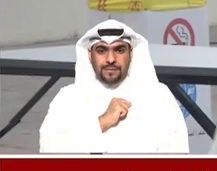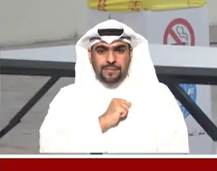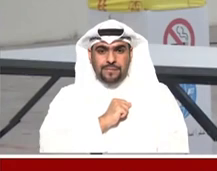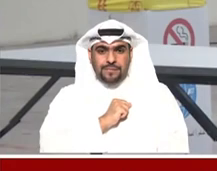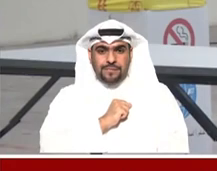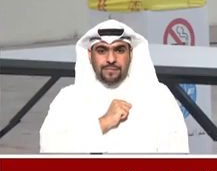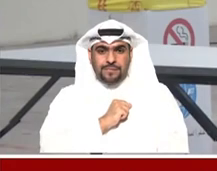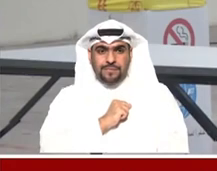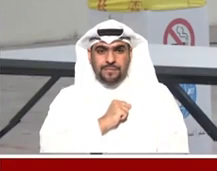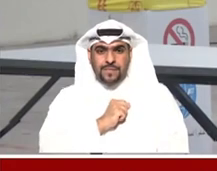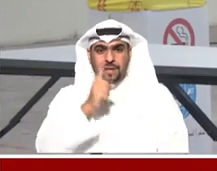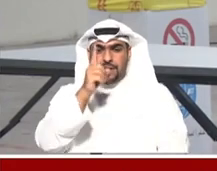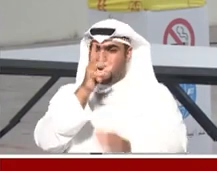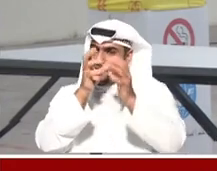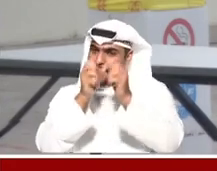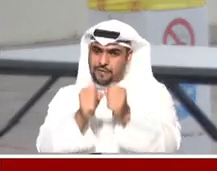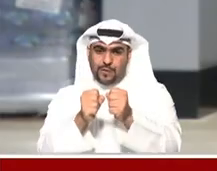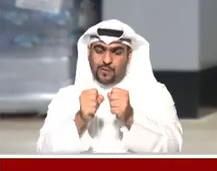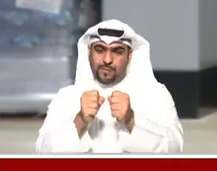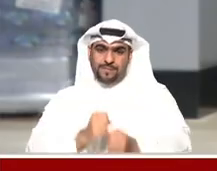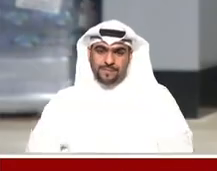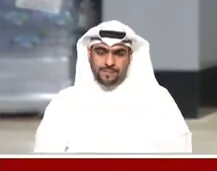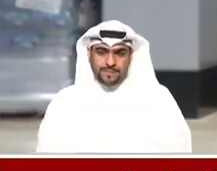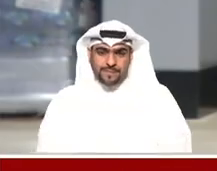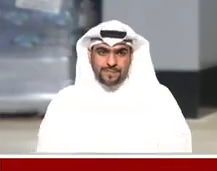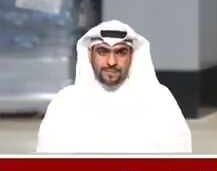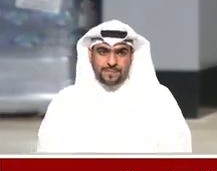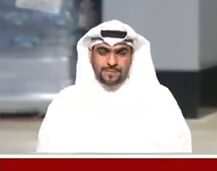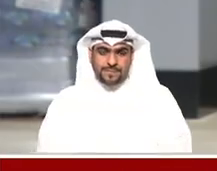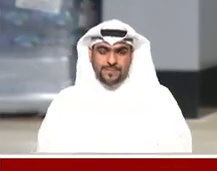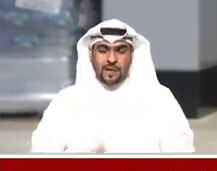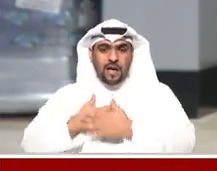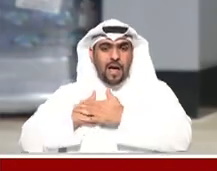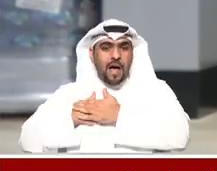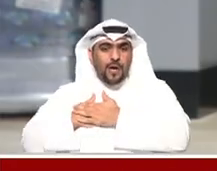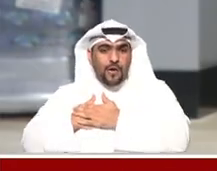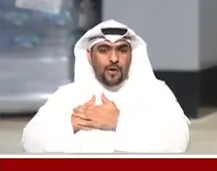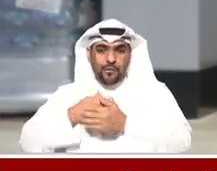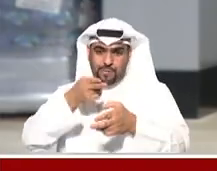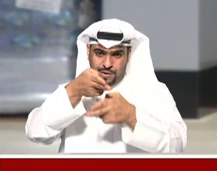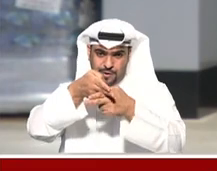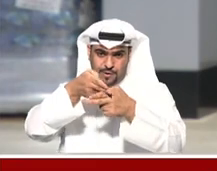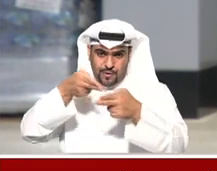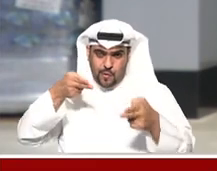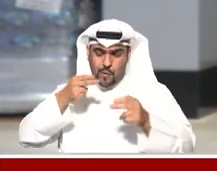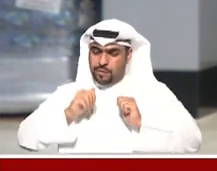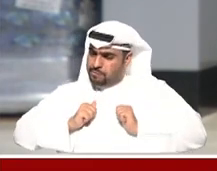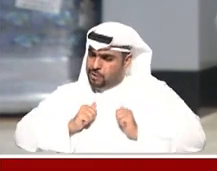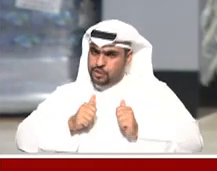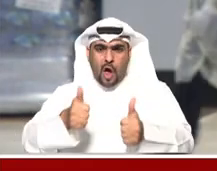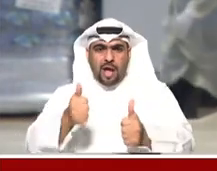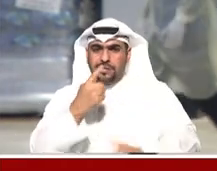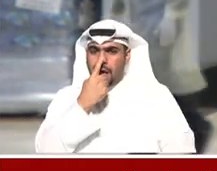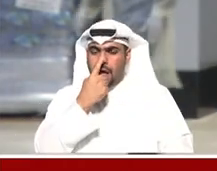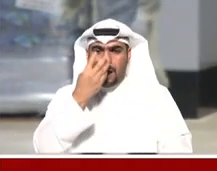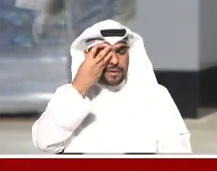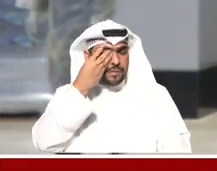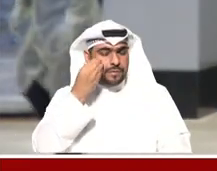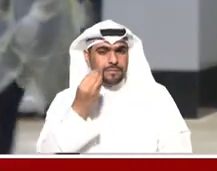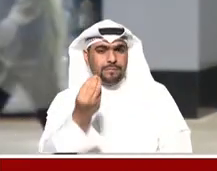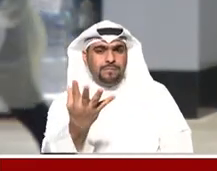يعني قواهم الله صراحة صراحة. نحب الكويت ومستعدون للتضحية بأنفسنا من